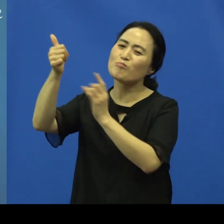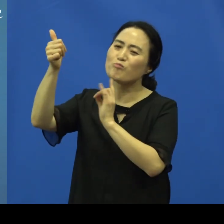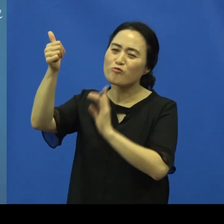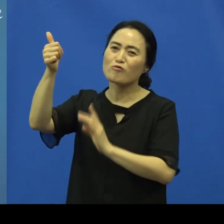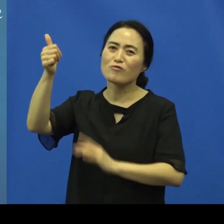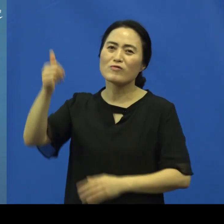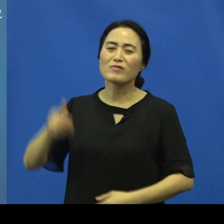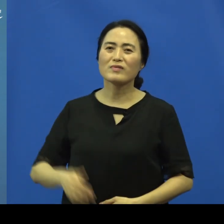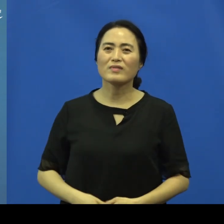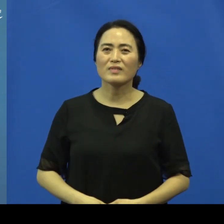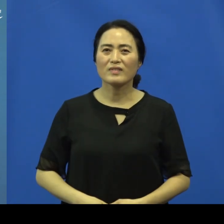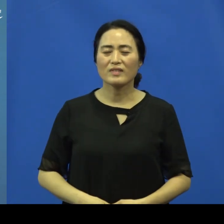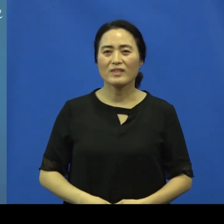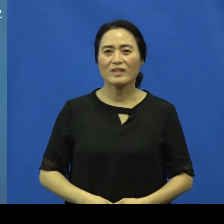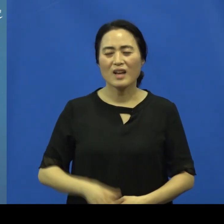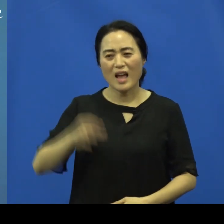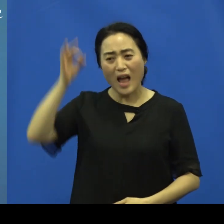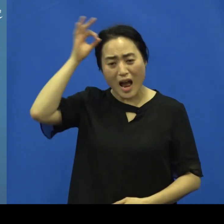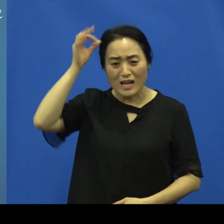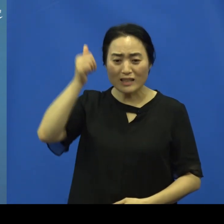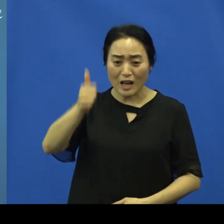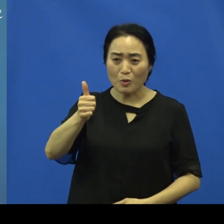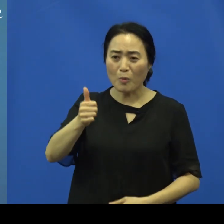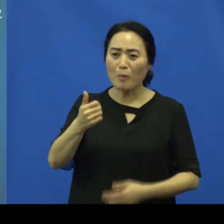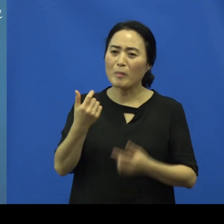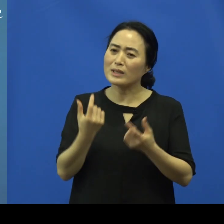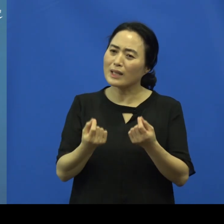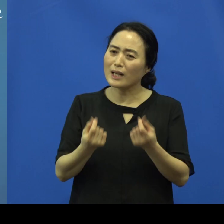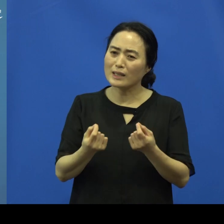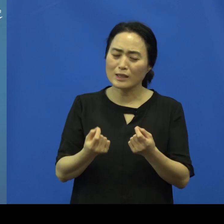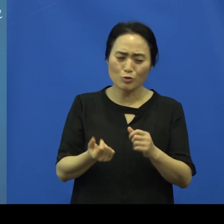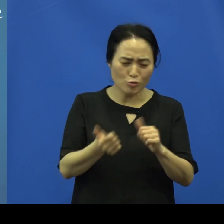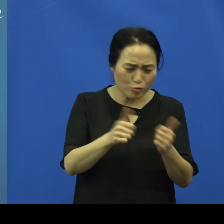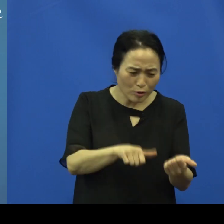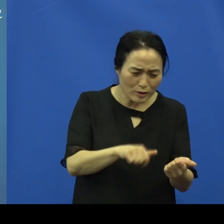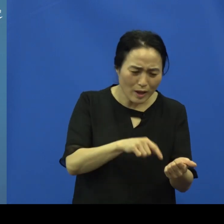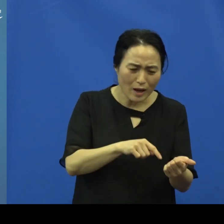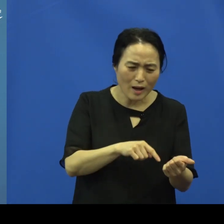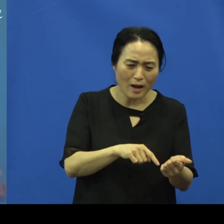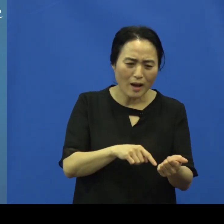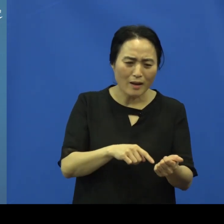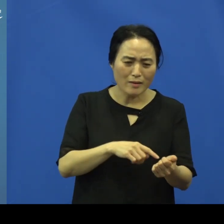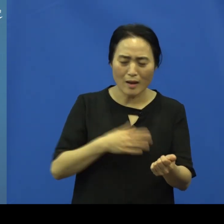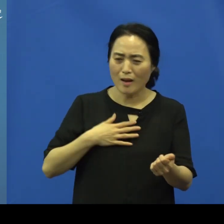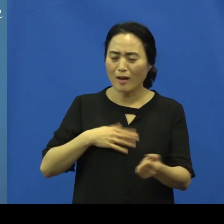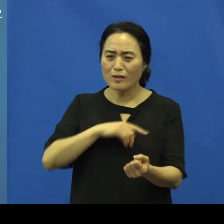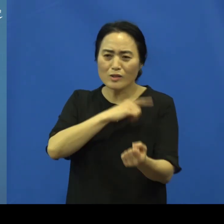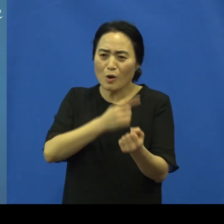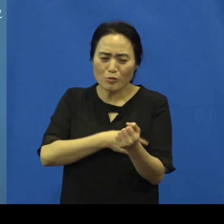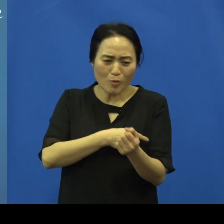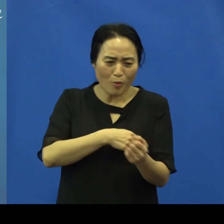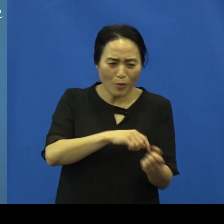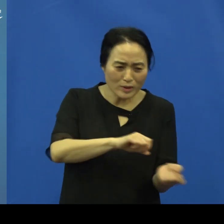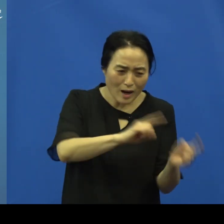엘리사가 아무 일도 할 수 없는 거죠, 여러분. 죽음 앞에 누구든 무력하잖아요. 아무리 대단한 종이라 할지라도 죽은